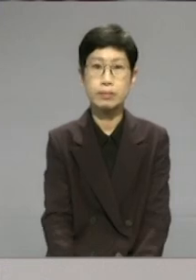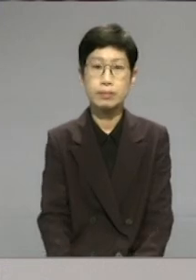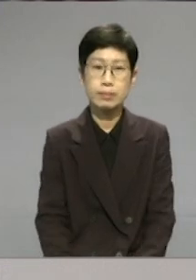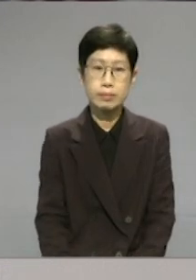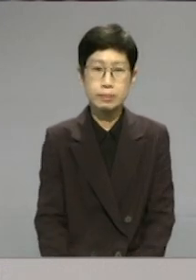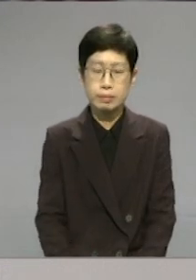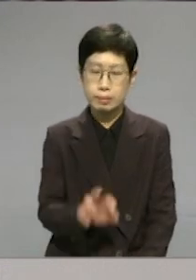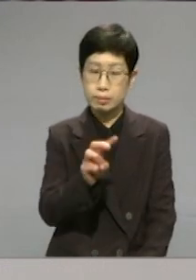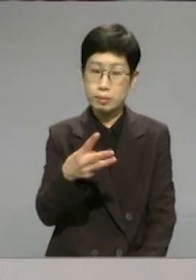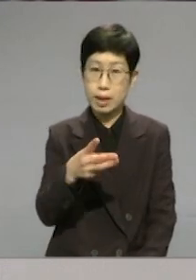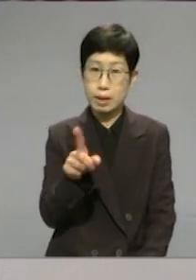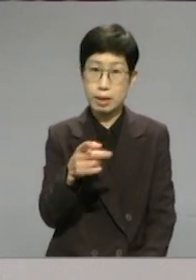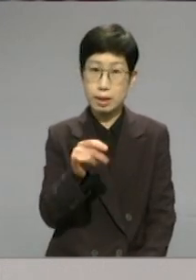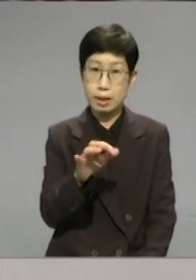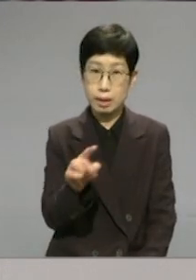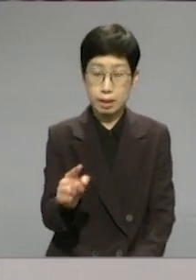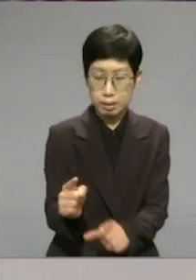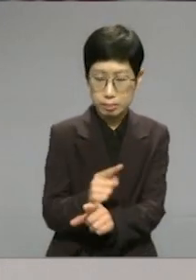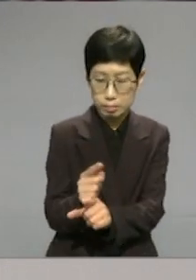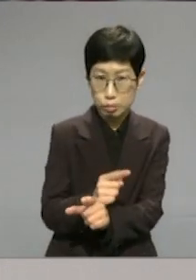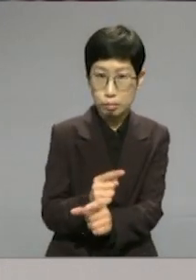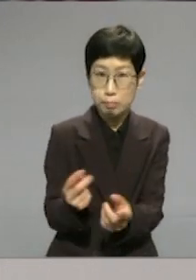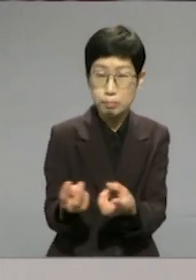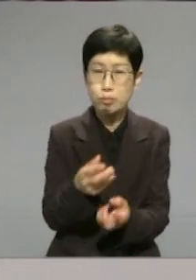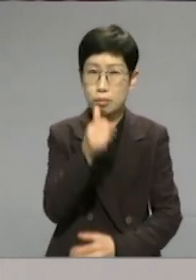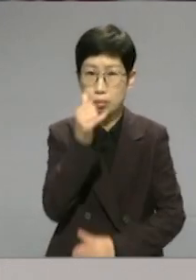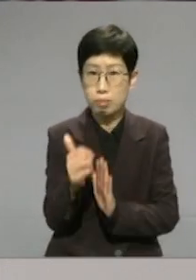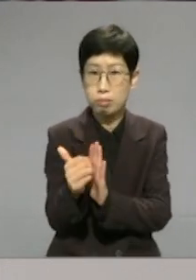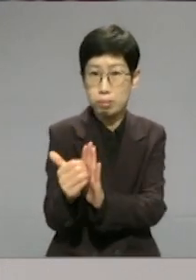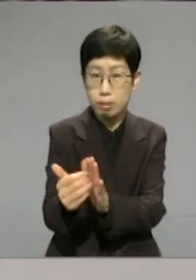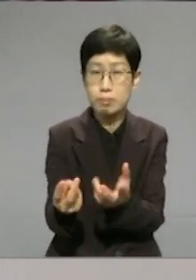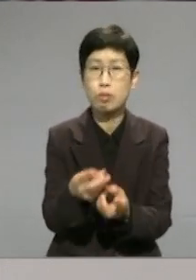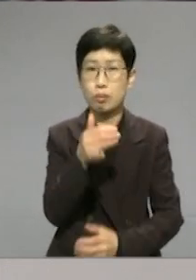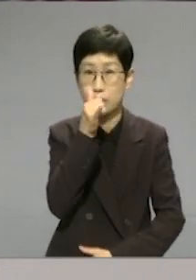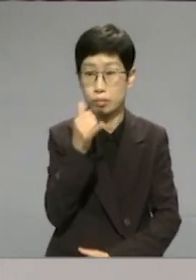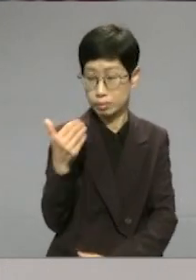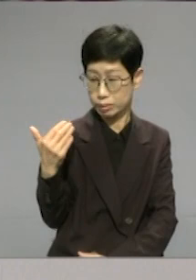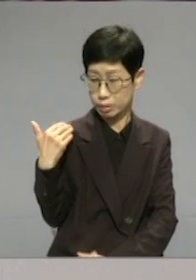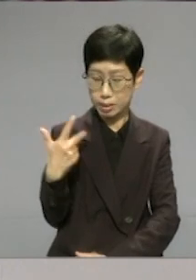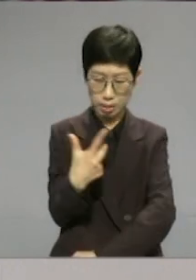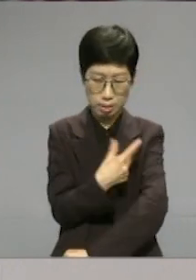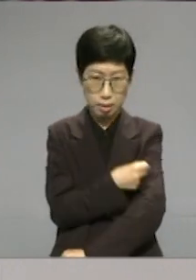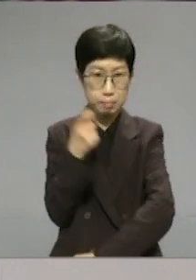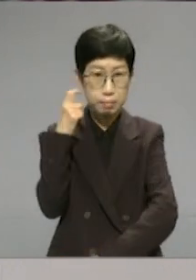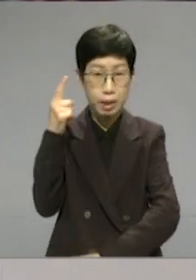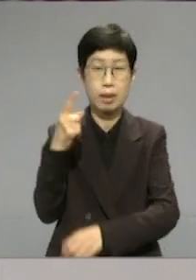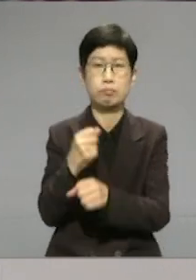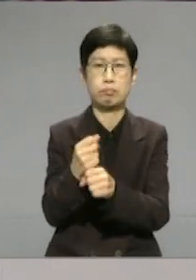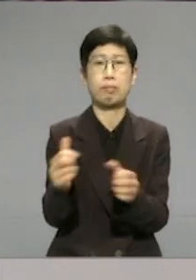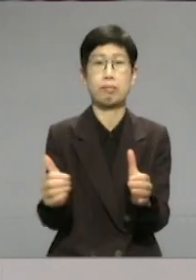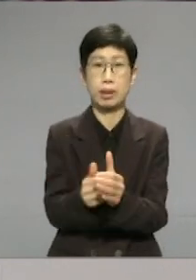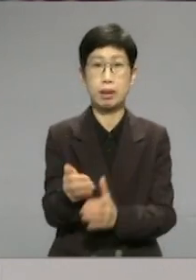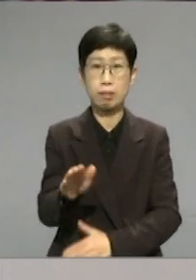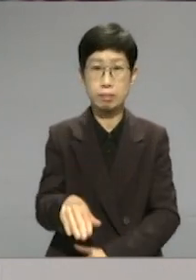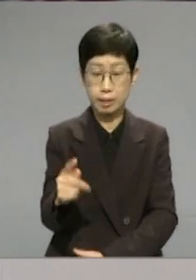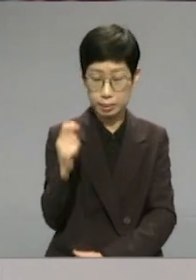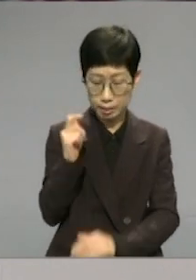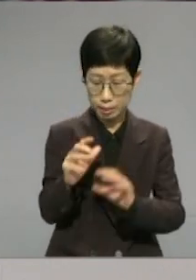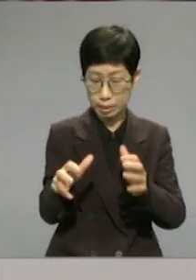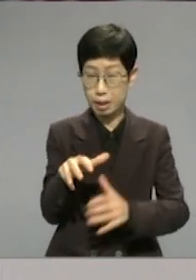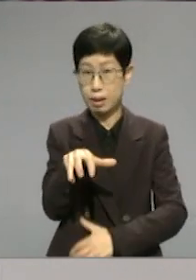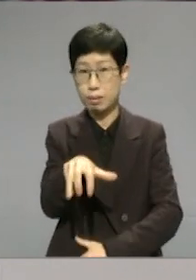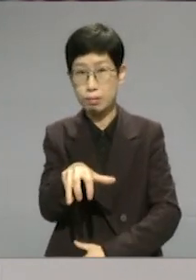네, 말라리아는 치료법도 예방법도 있고 최근에는 백신까지 개발됐습니다. 하지만 아프리카